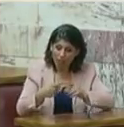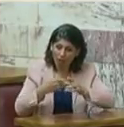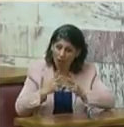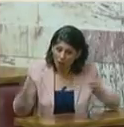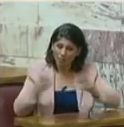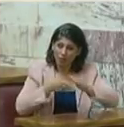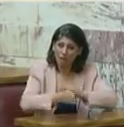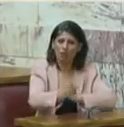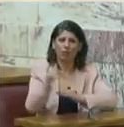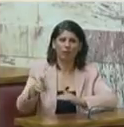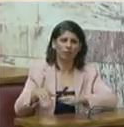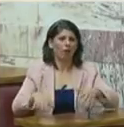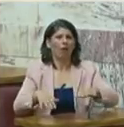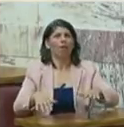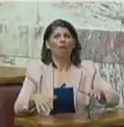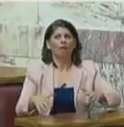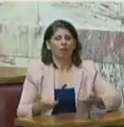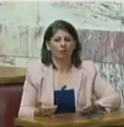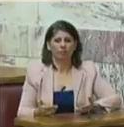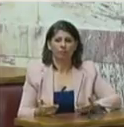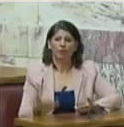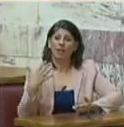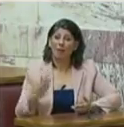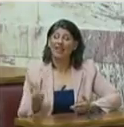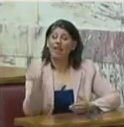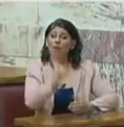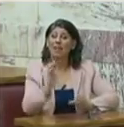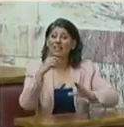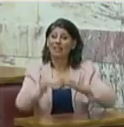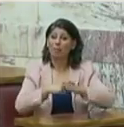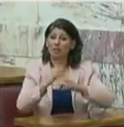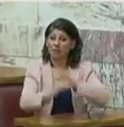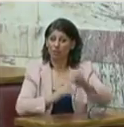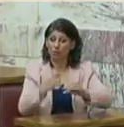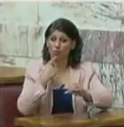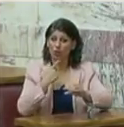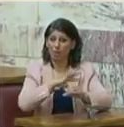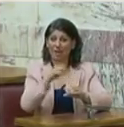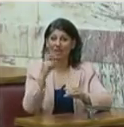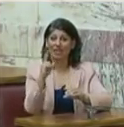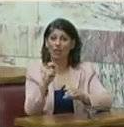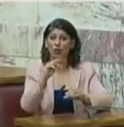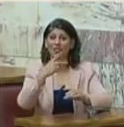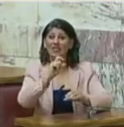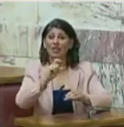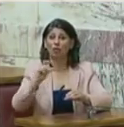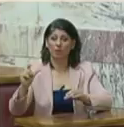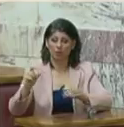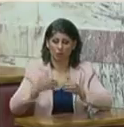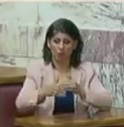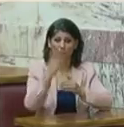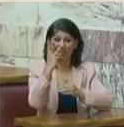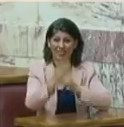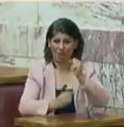και οι πόροι της Ευρωπαϊκής Τράπεζας Επενδύσεων με επενδύσεις που θα αποφέρουν σύμφωνα με την τράπεζα έως και 20 δισεκατομμύρια την επόμενη τριετία